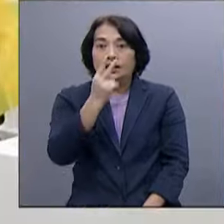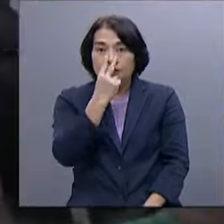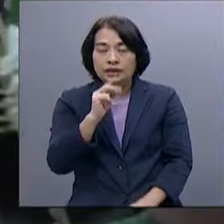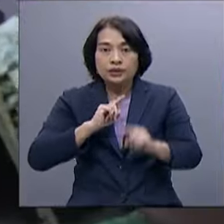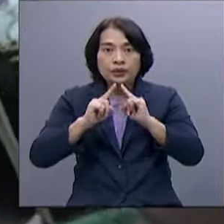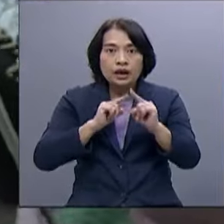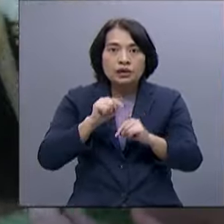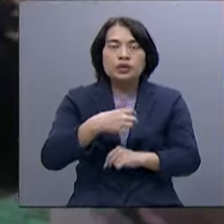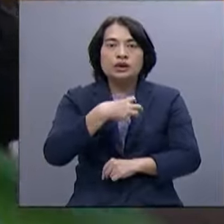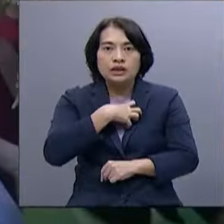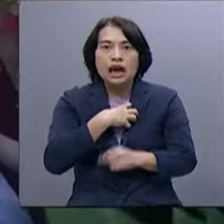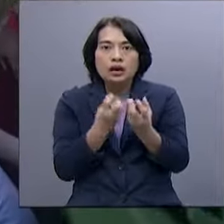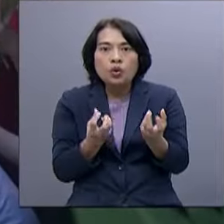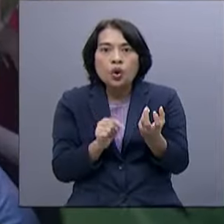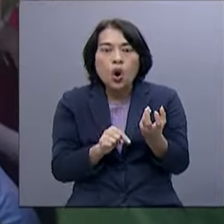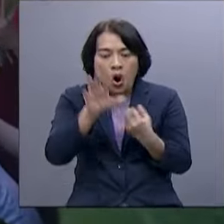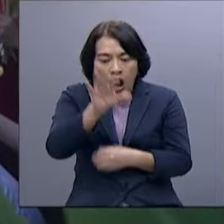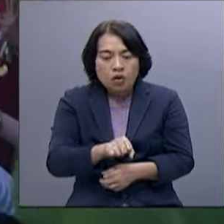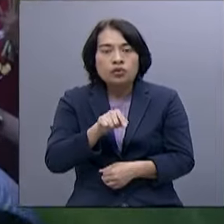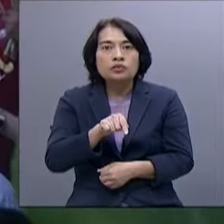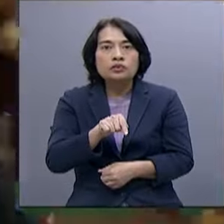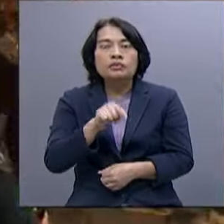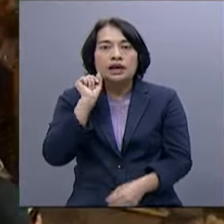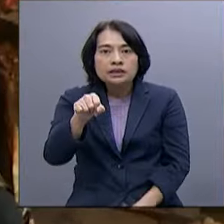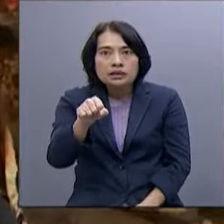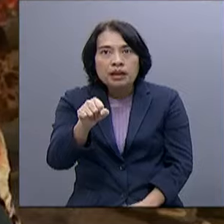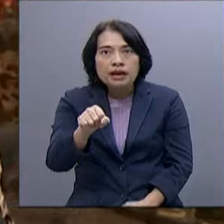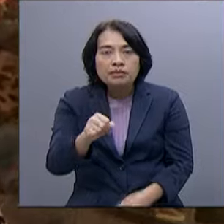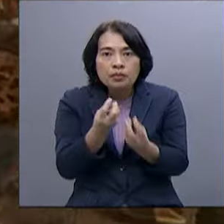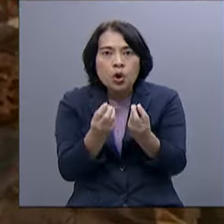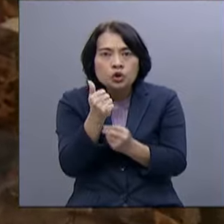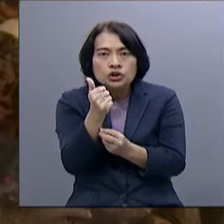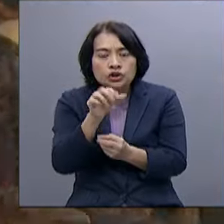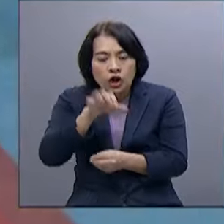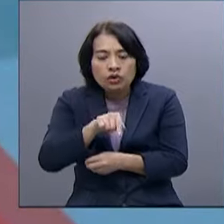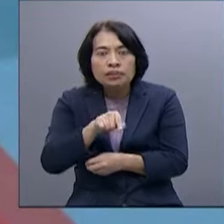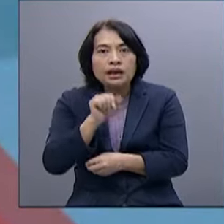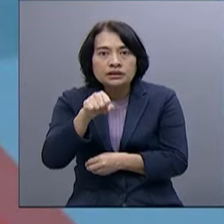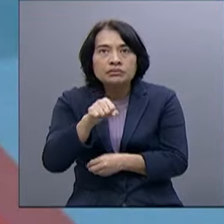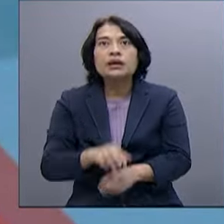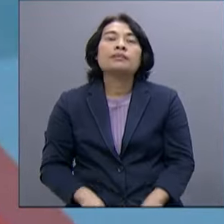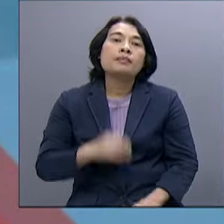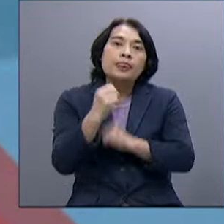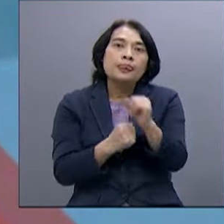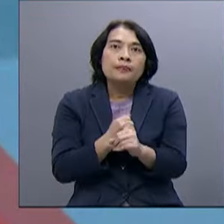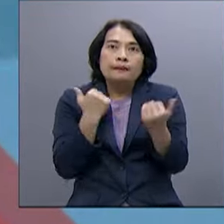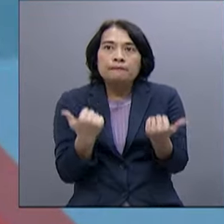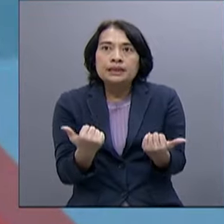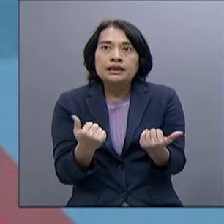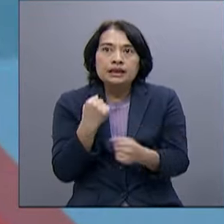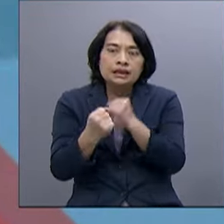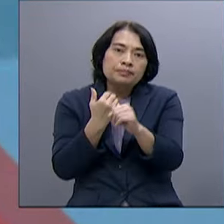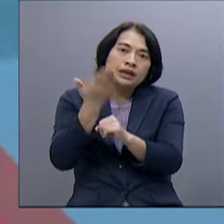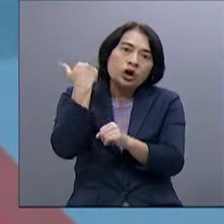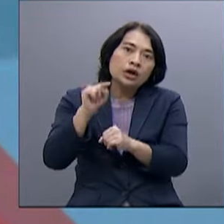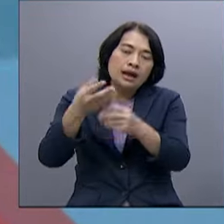ราต้องอยากได้ของศักดิ์สิทธิ์ติดไม้ติดมือ ใช่ค่ะ ปีนี้คือปีก่อนๆเนี่ยคือผมเนี่ยทางพุทธบาทเนี่ยก็มีม